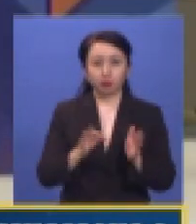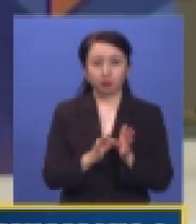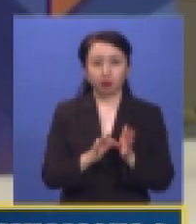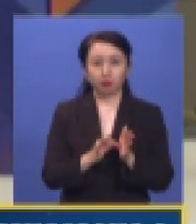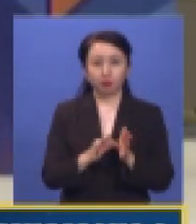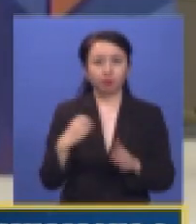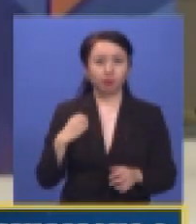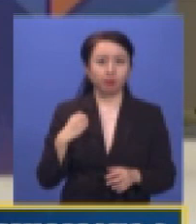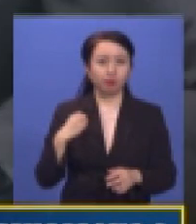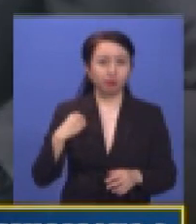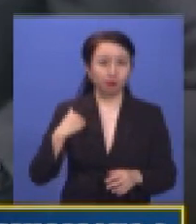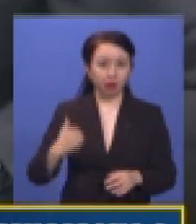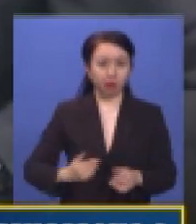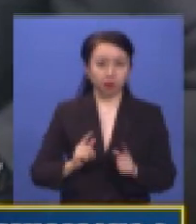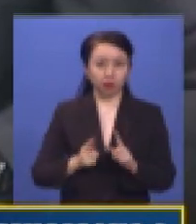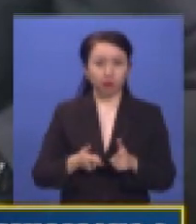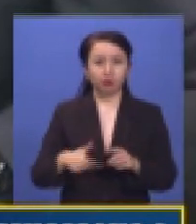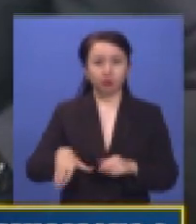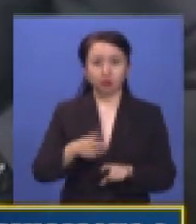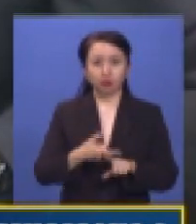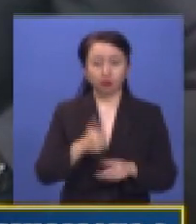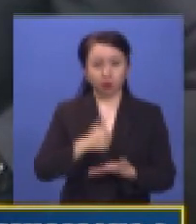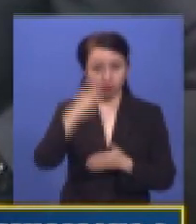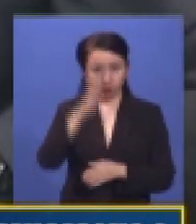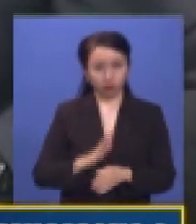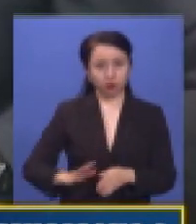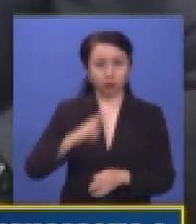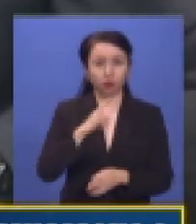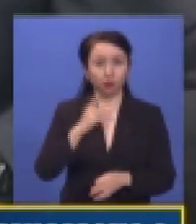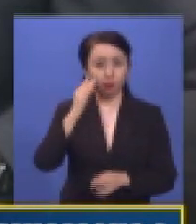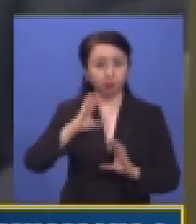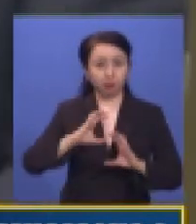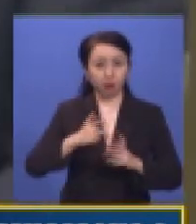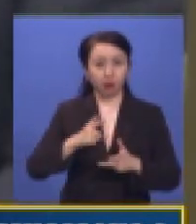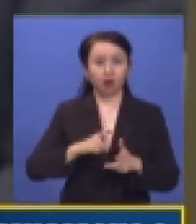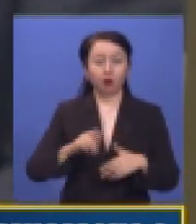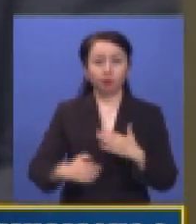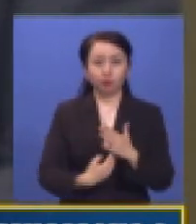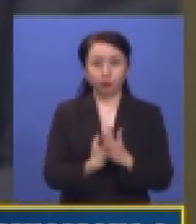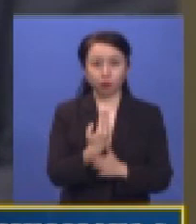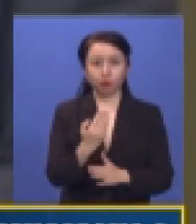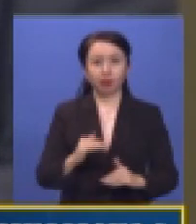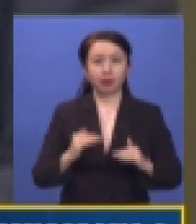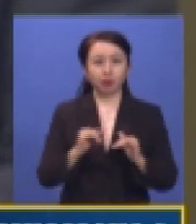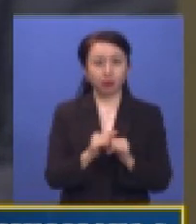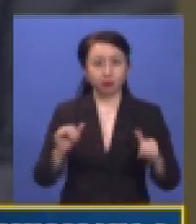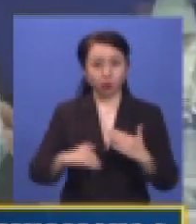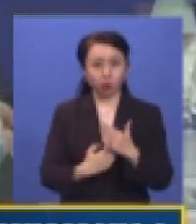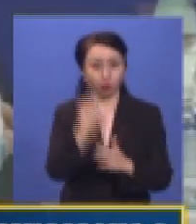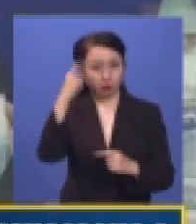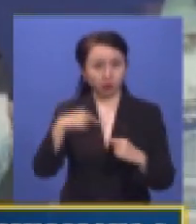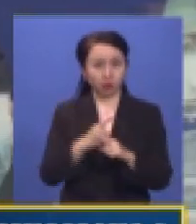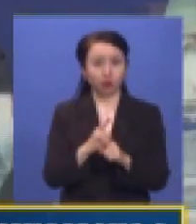целям Парижского соглашения. Наряду с этим президент высказал мнение, что мир вступает в новую фазу развития. Новые технологии